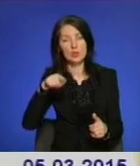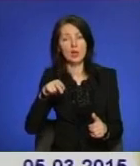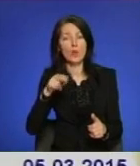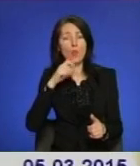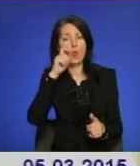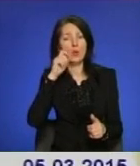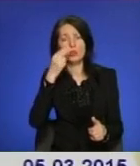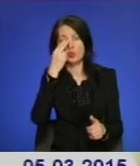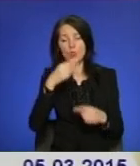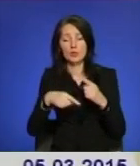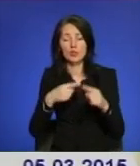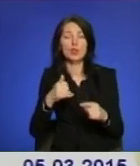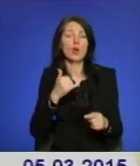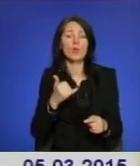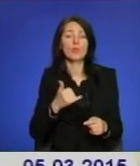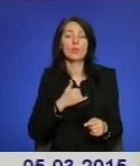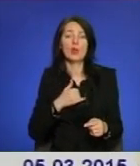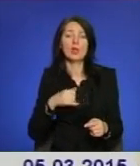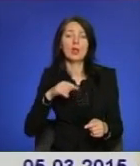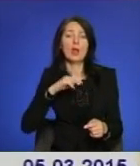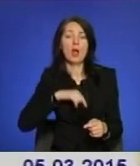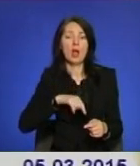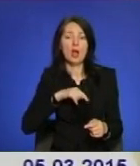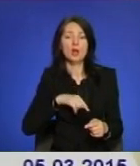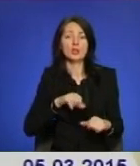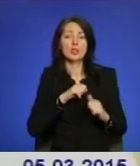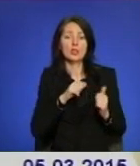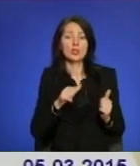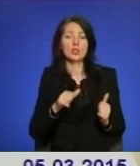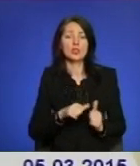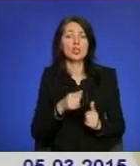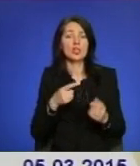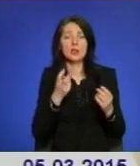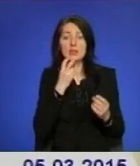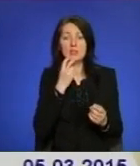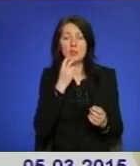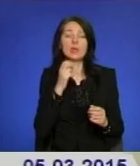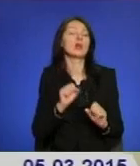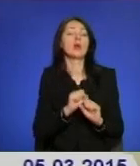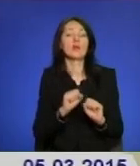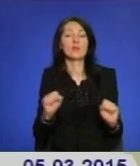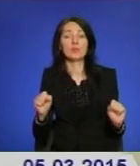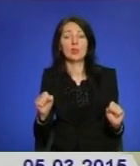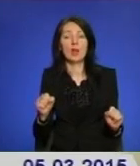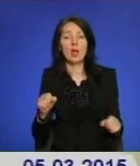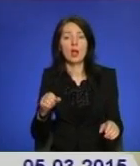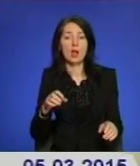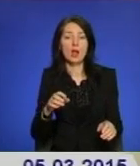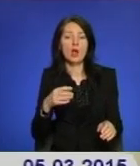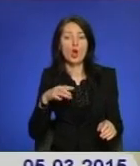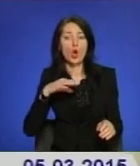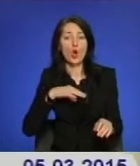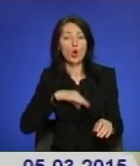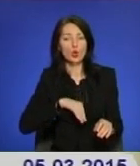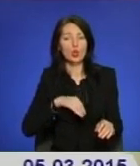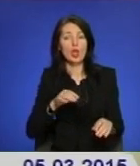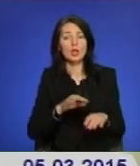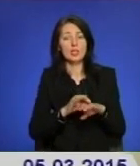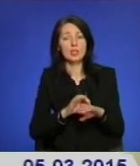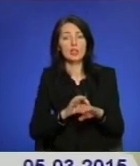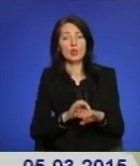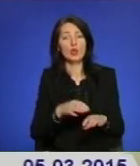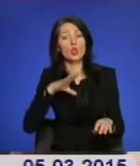звичаю, в мене вдача щира, сміла, і відвага духа і тіла, і душа моя здорова,